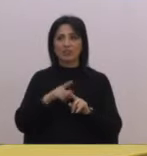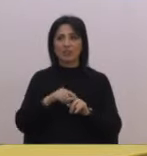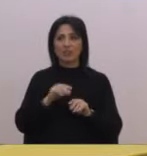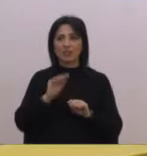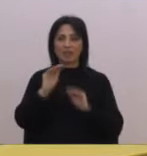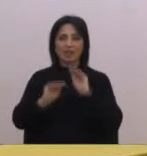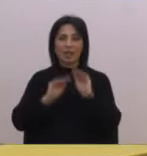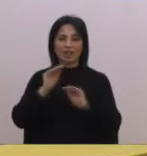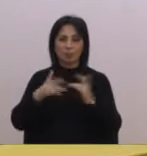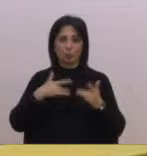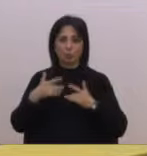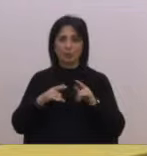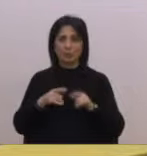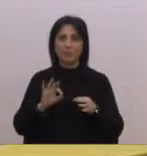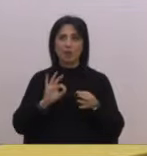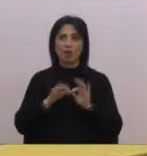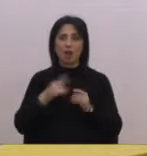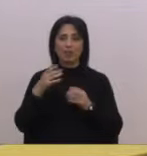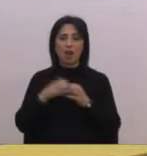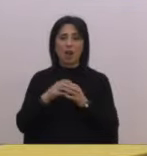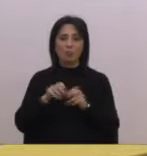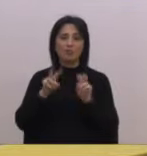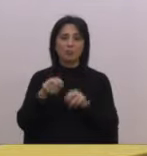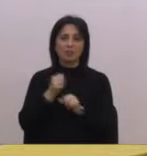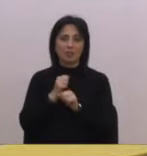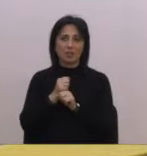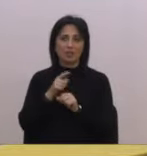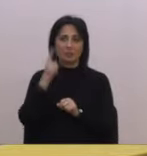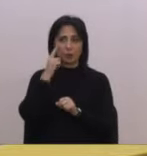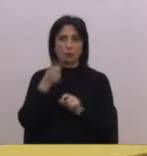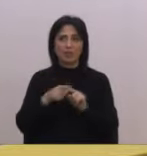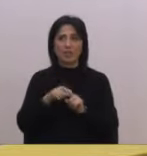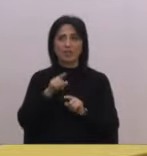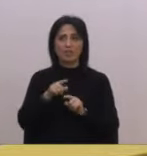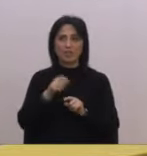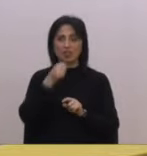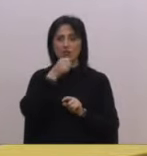დადგმული კონკრეტული ტელეკომპანიის მიერ და ვფიქრობ, რომ ეს